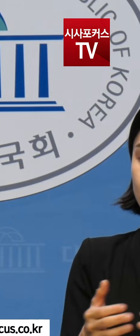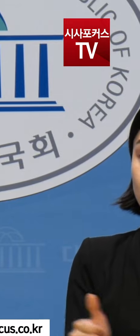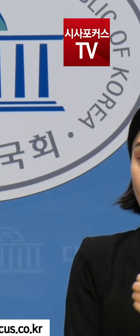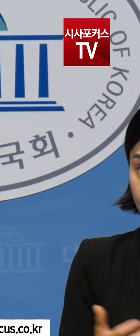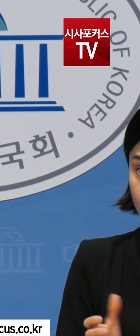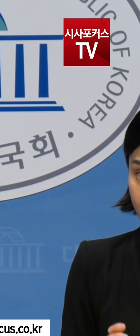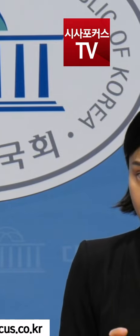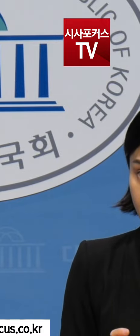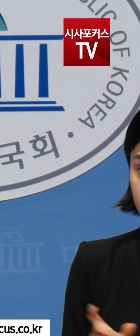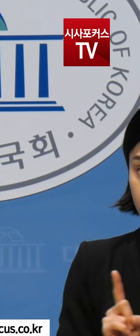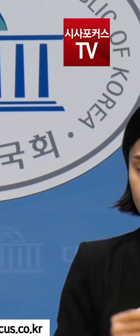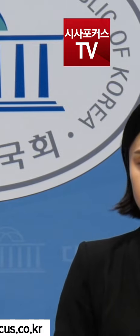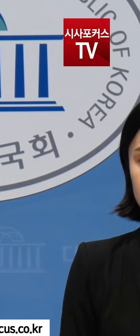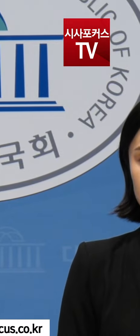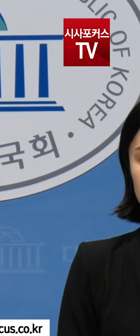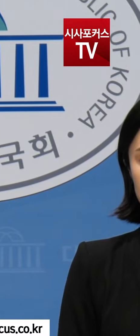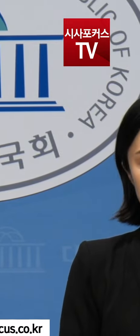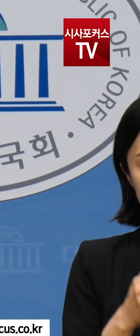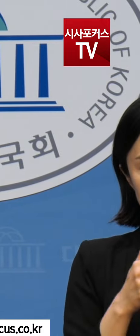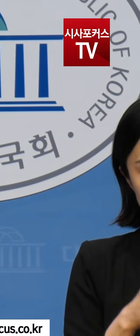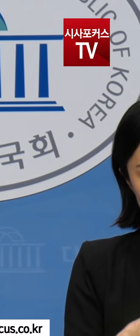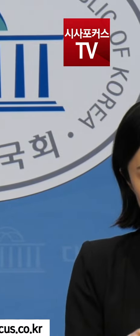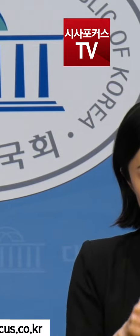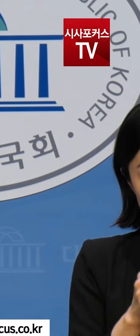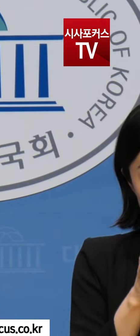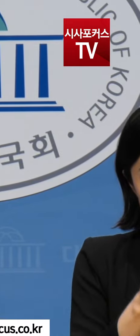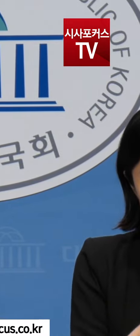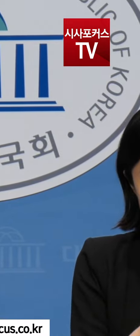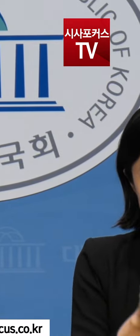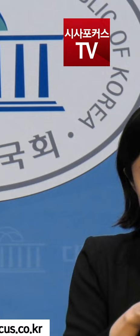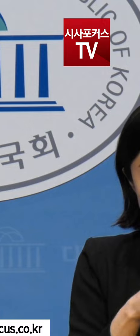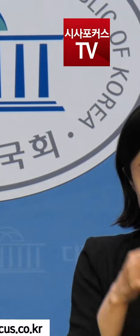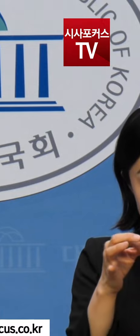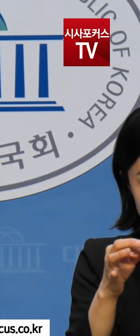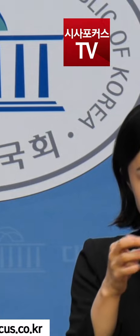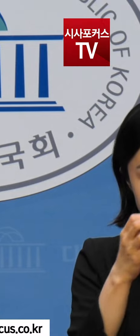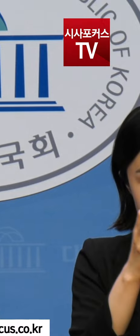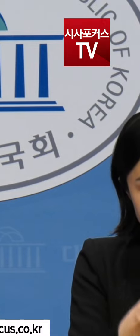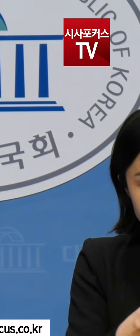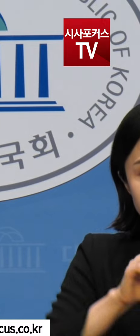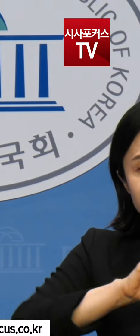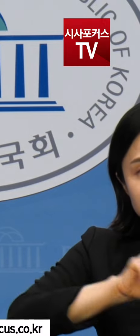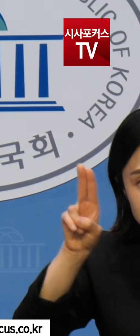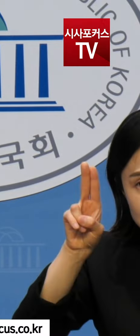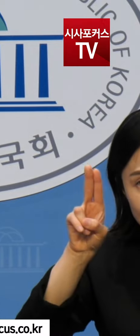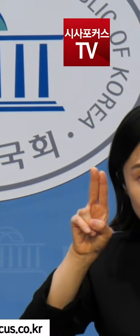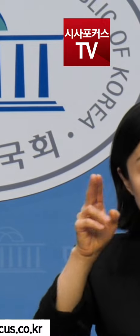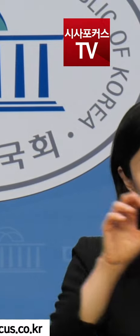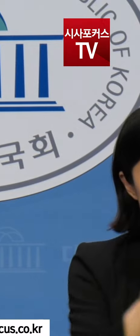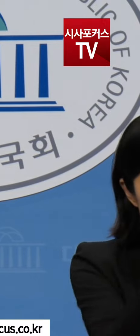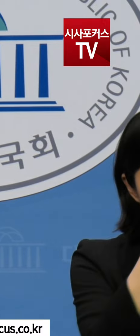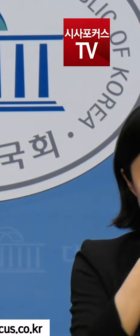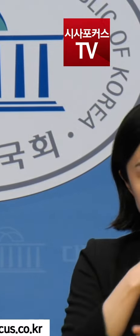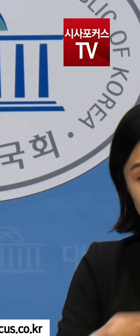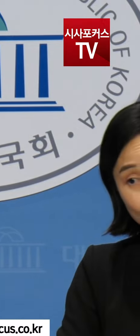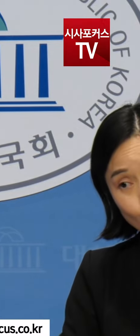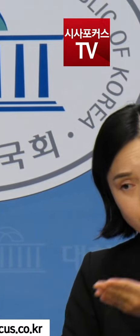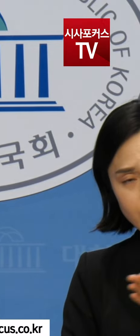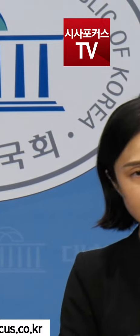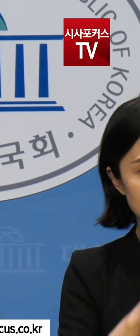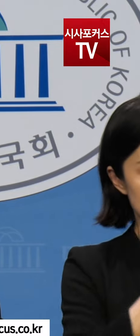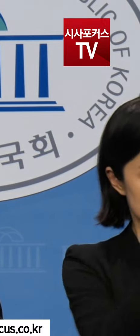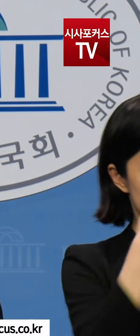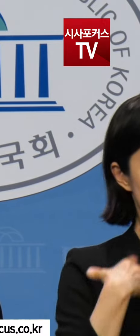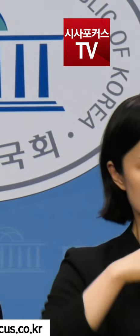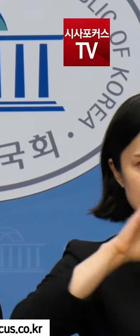포기하고 일회용 컵 보증금제 철회로 중소기업에 손해를 끼친 윤석열 정부를 강력히